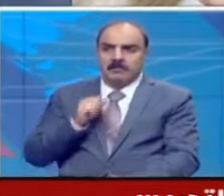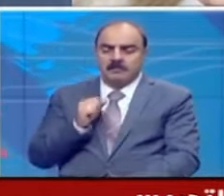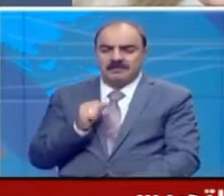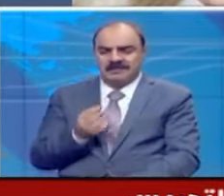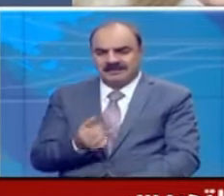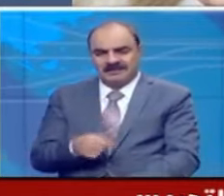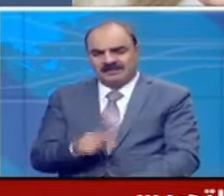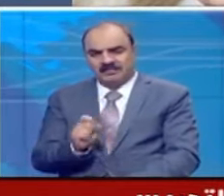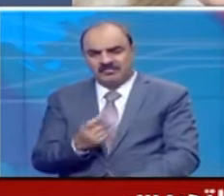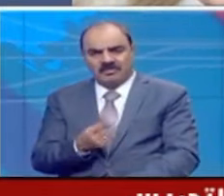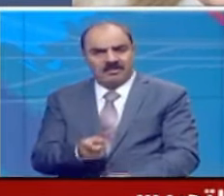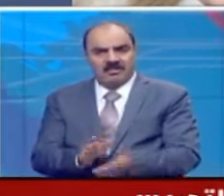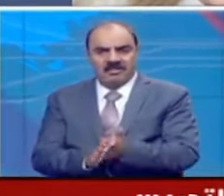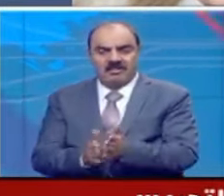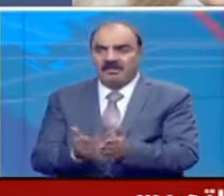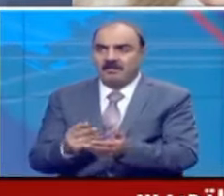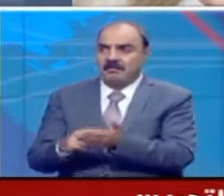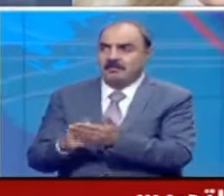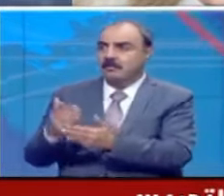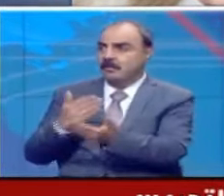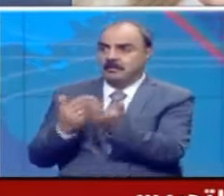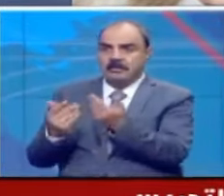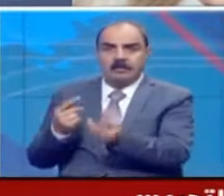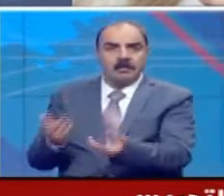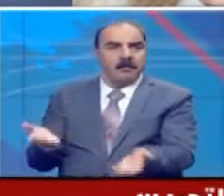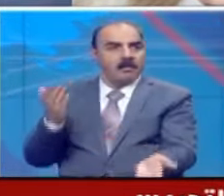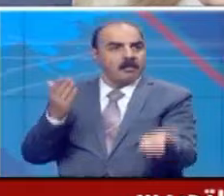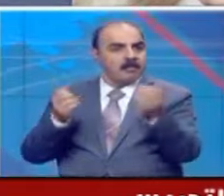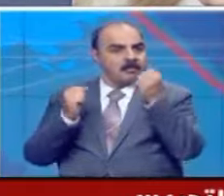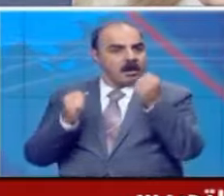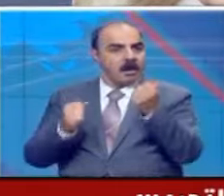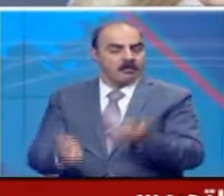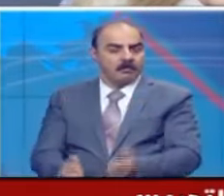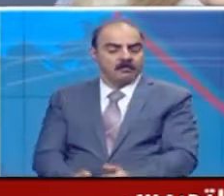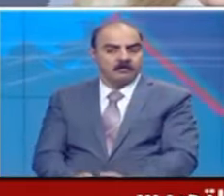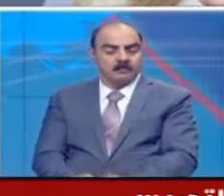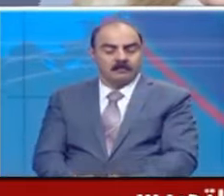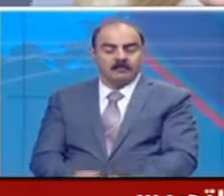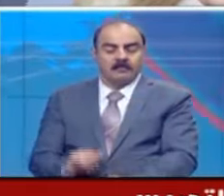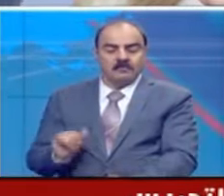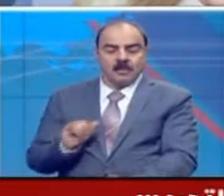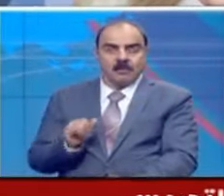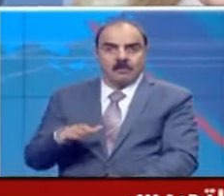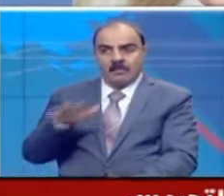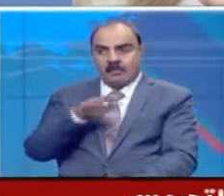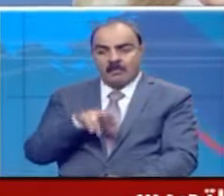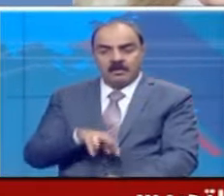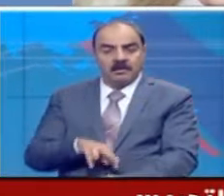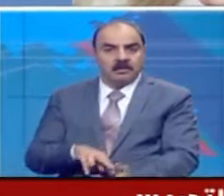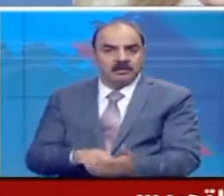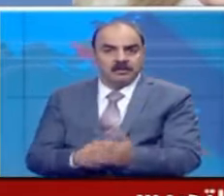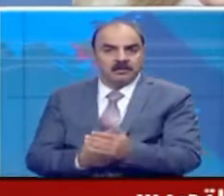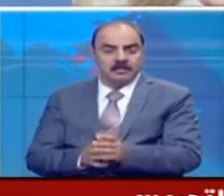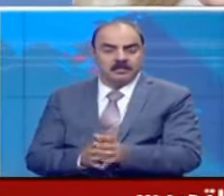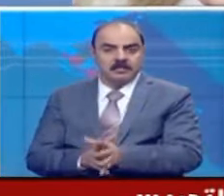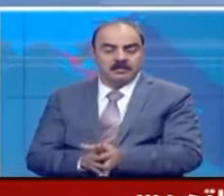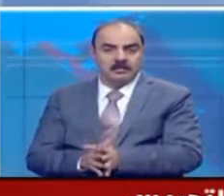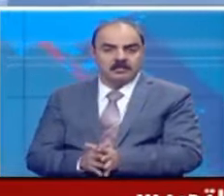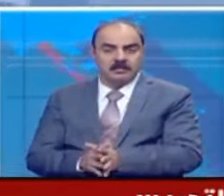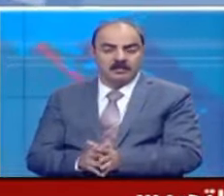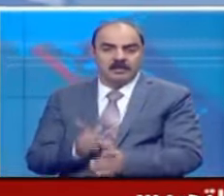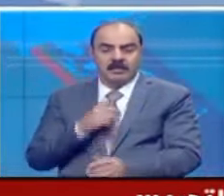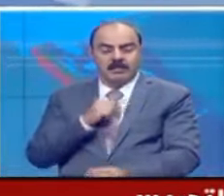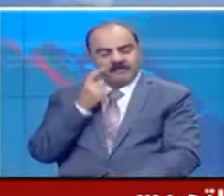خلاص أيام وهنستقبل شهر رمضان، وده برضو جزء مهم جدا بيخلينا نضع نقطة